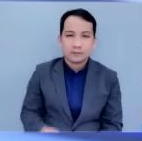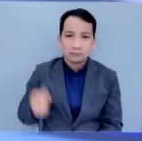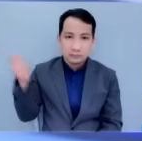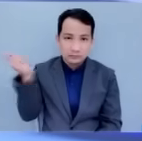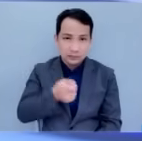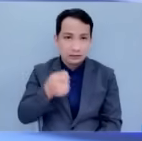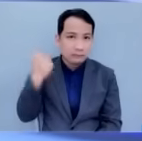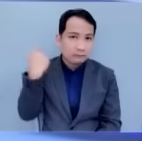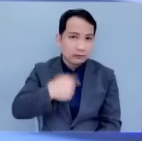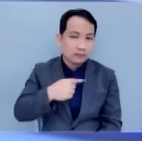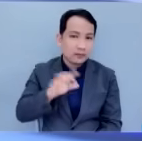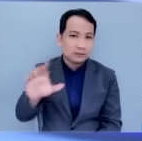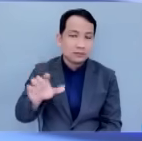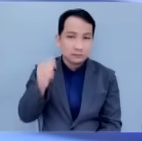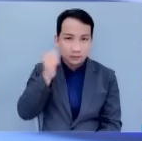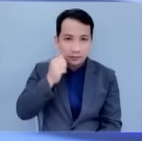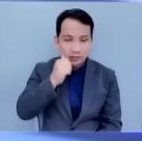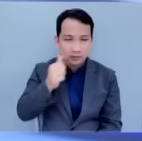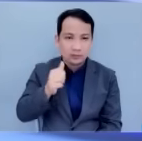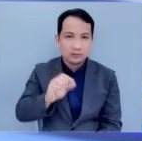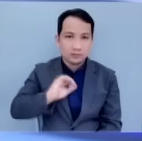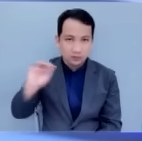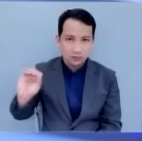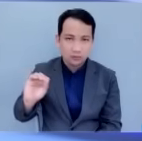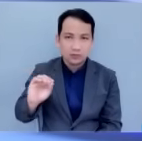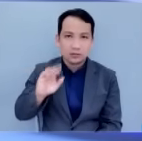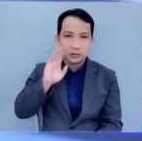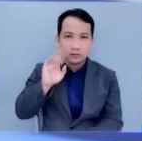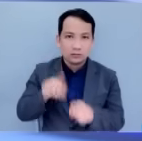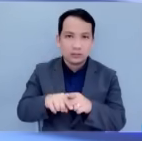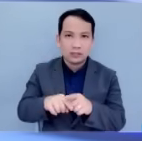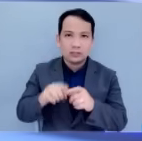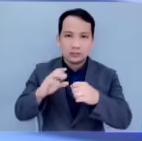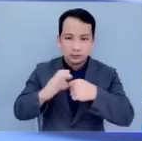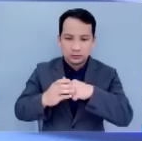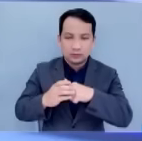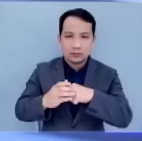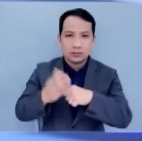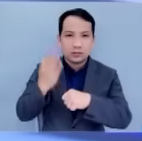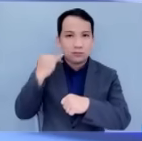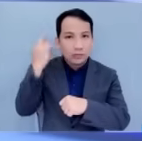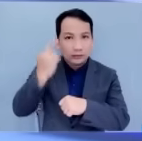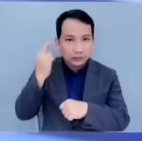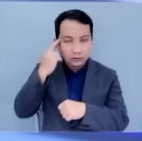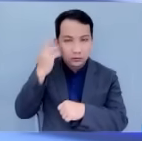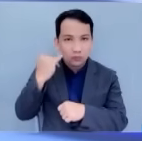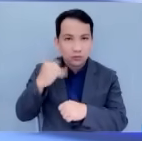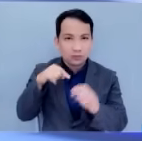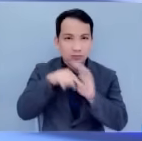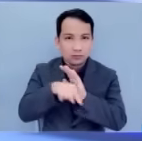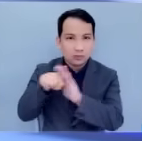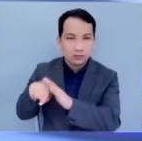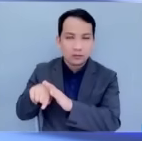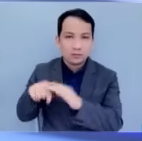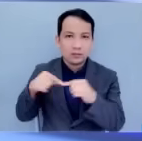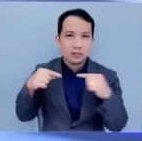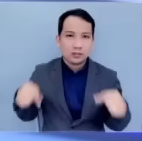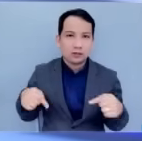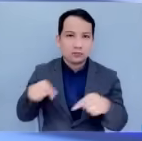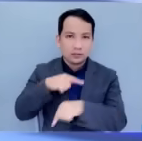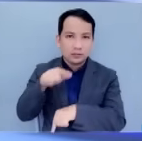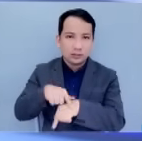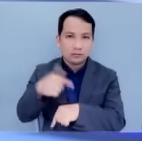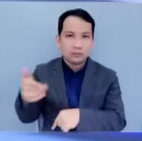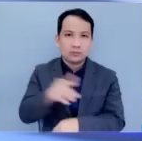Ang isang ginang ng kanyang sariling bayaw sa Camarines Sur. Ang dahilan daw ng pagpatay away sa lupa. Nasa frontline